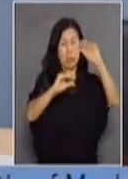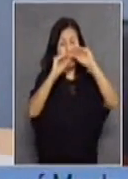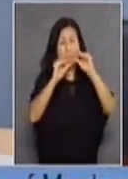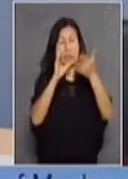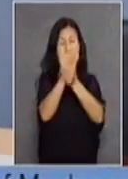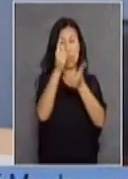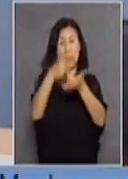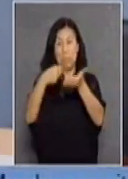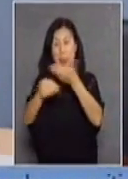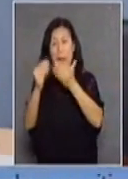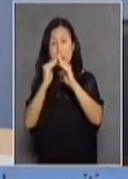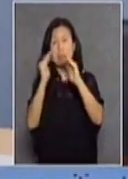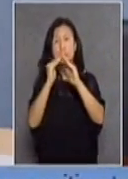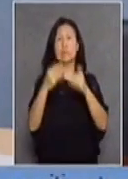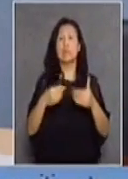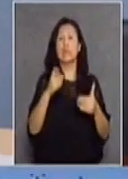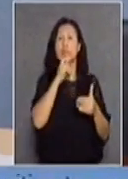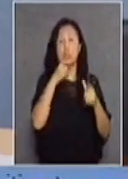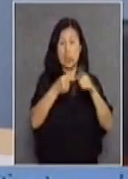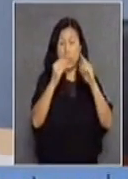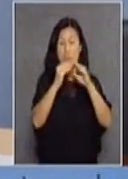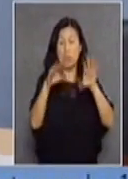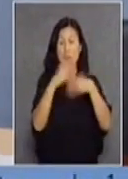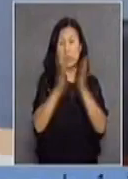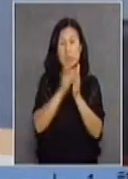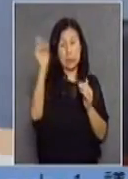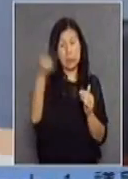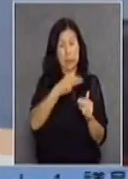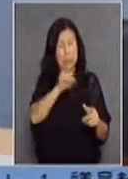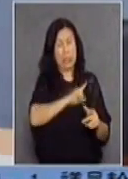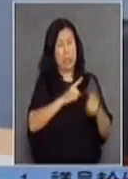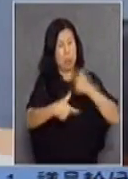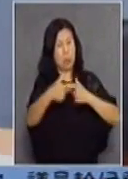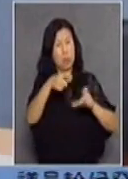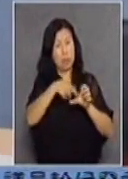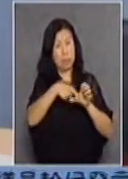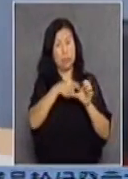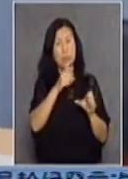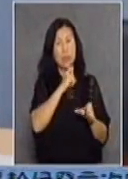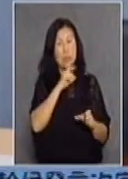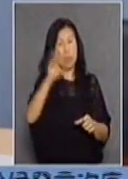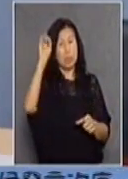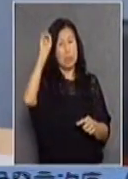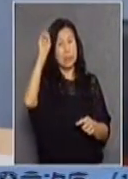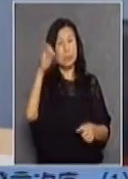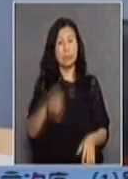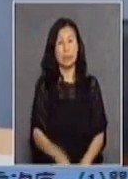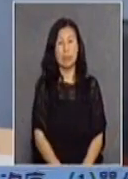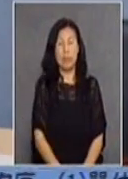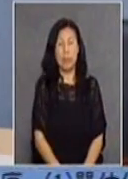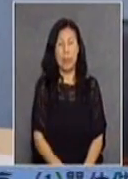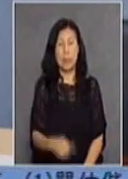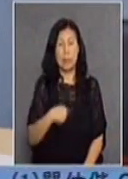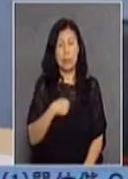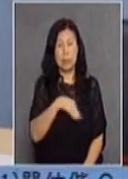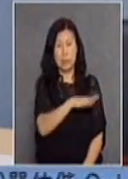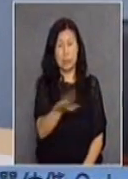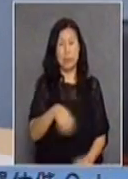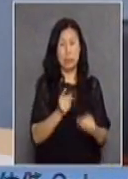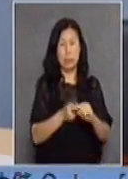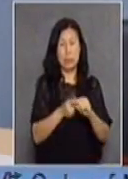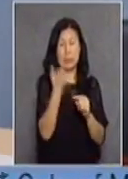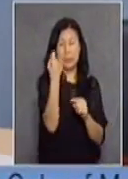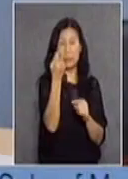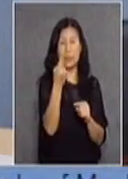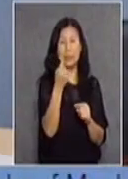賣樓，所得款項則是經營收入。我的意思是，我們是否應該簡單地